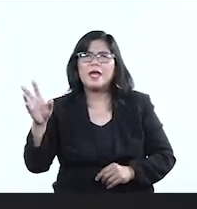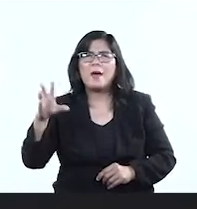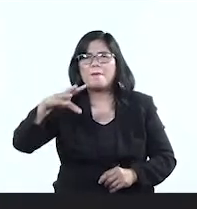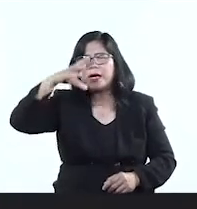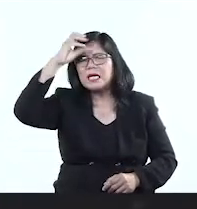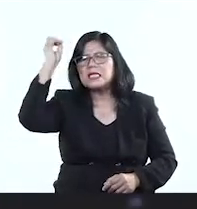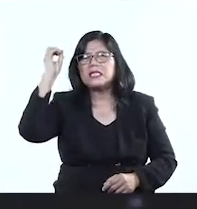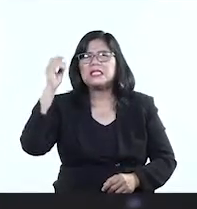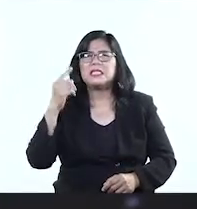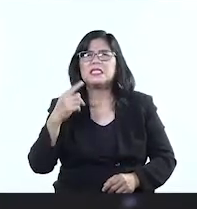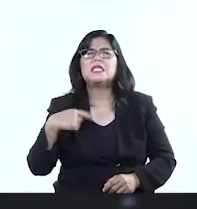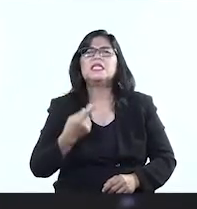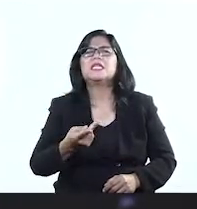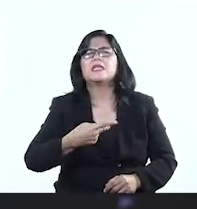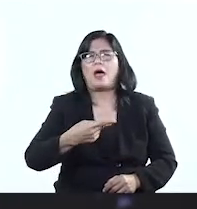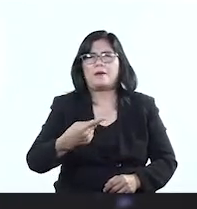harga listrik